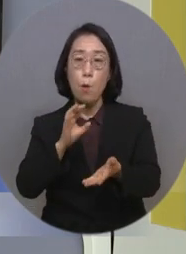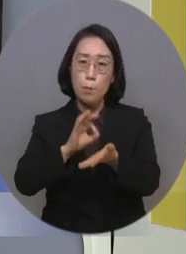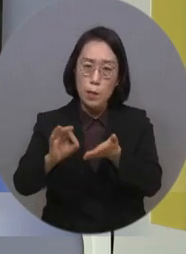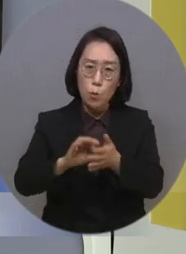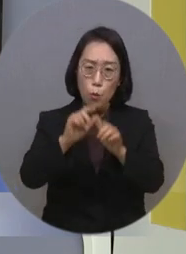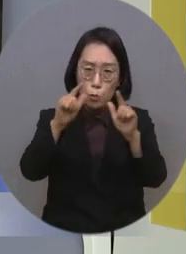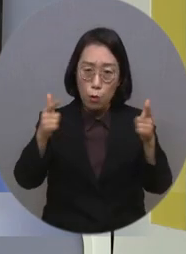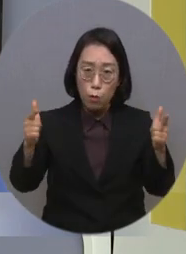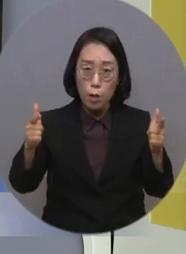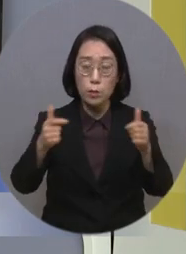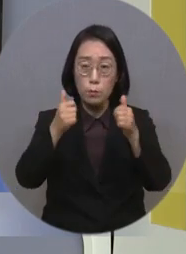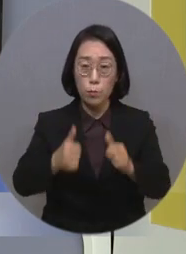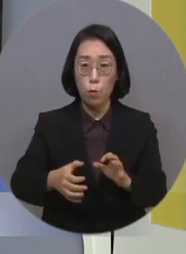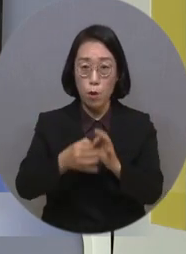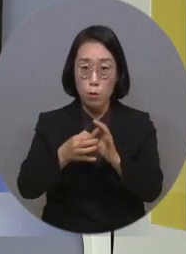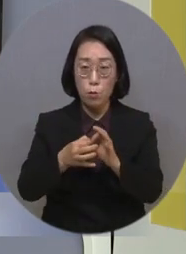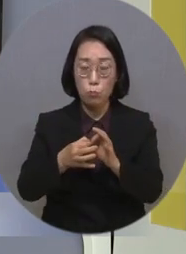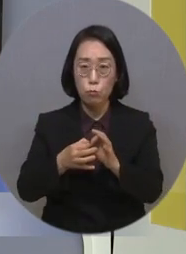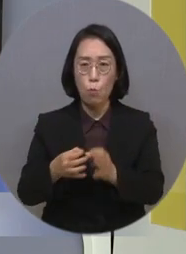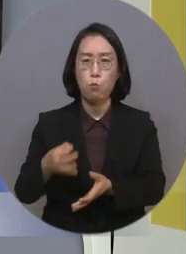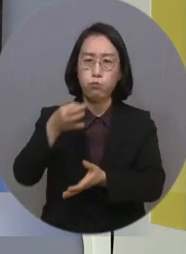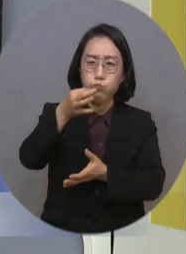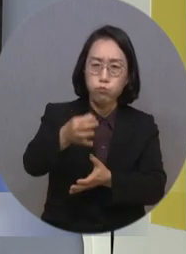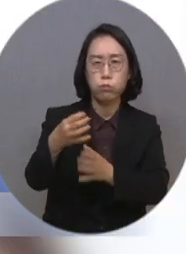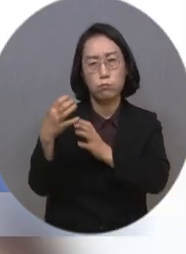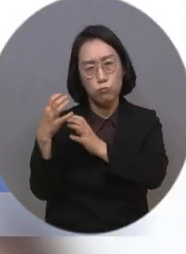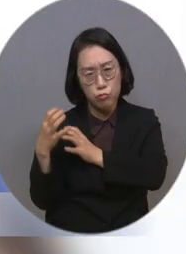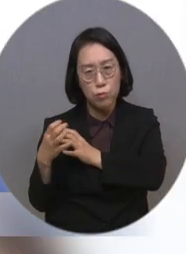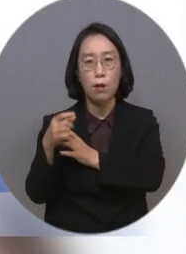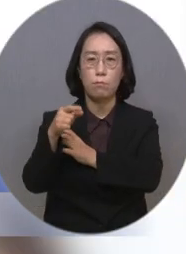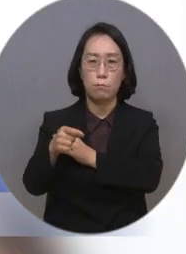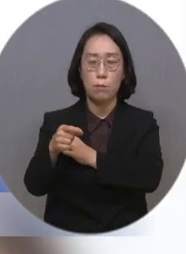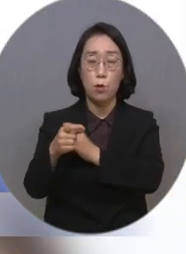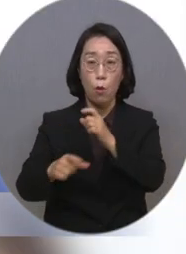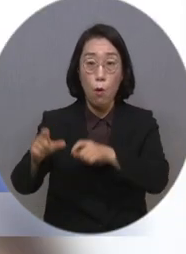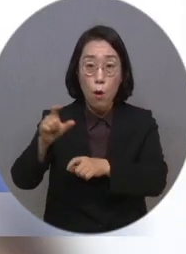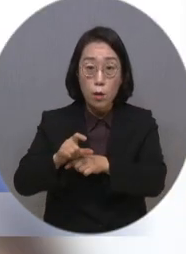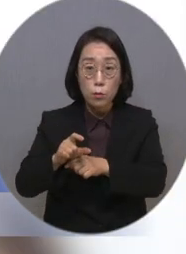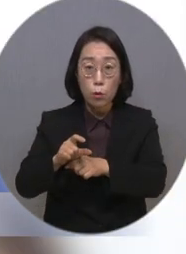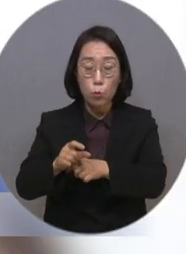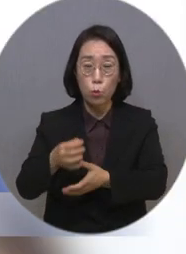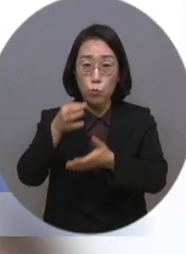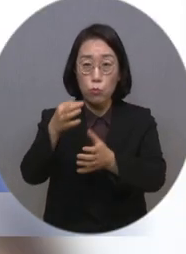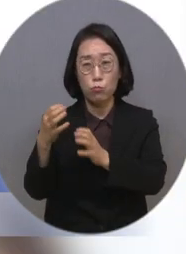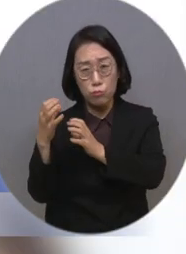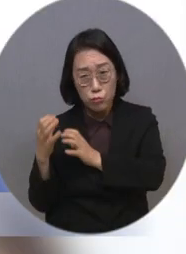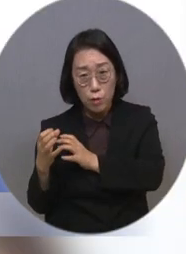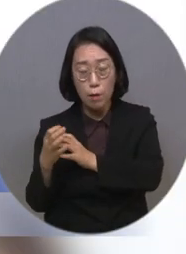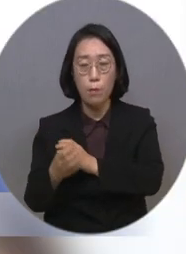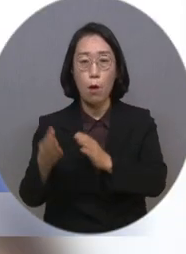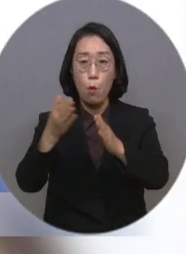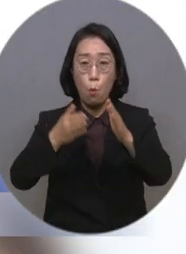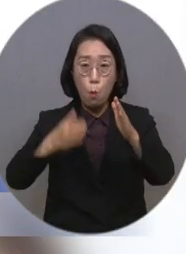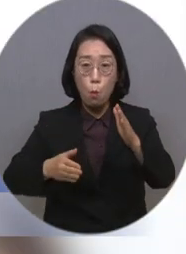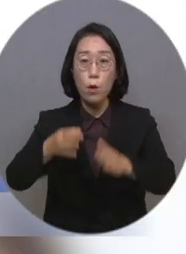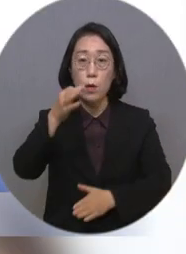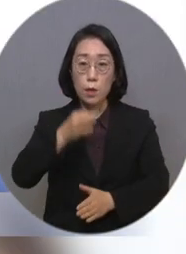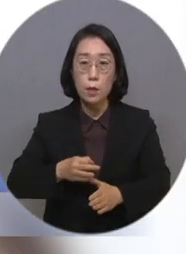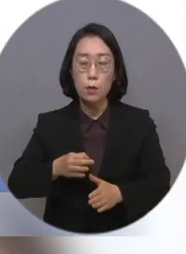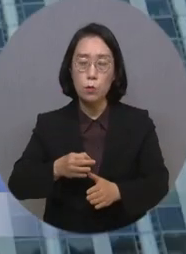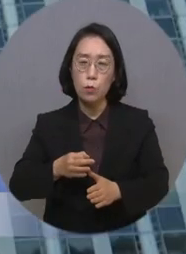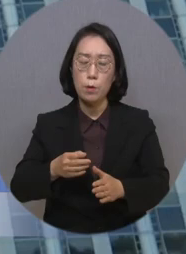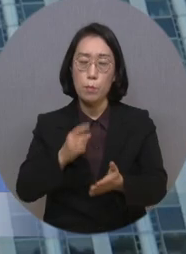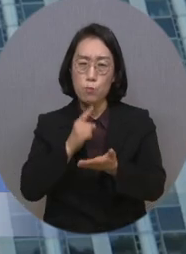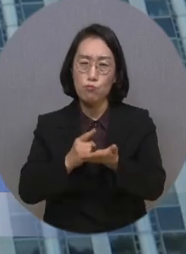같은 소송 비용을 청구하는 경우가 발생하는데요. 더 큰 문제는 이러한 문제가 정당한 공익소송마저도 포기토록